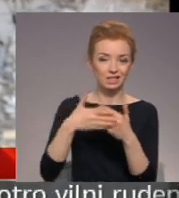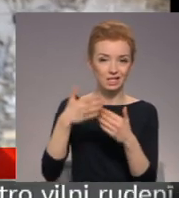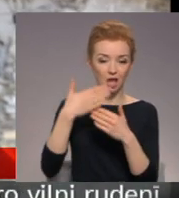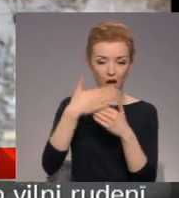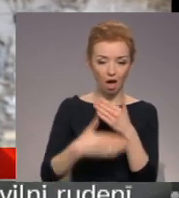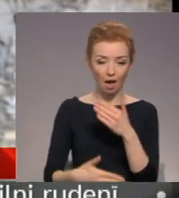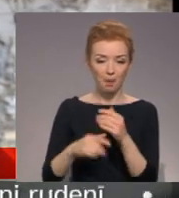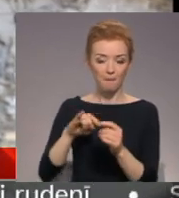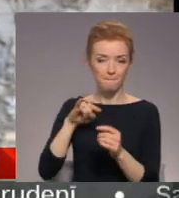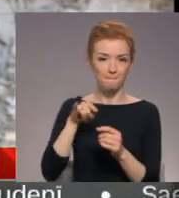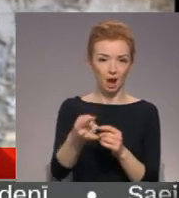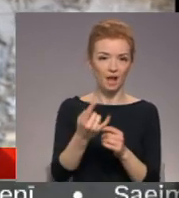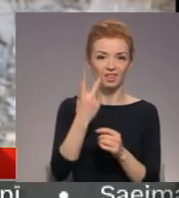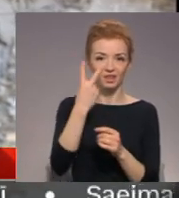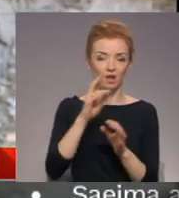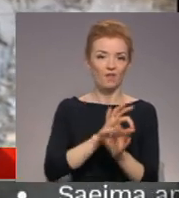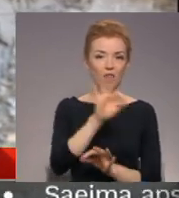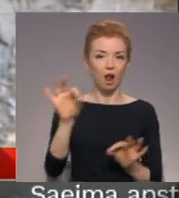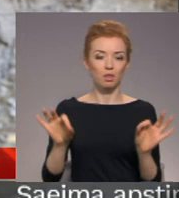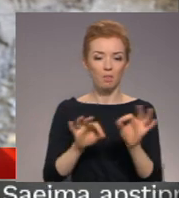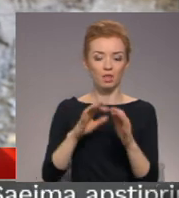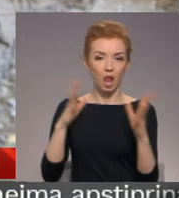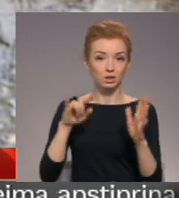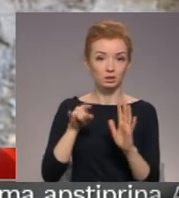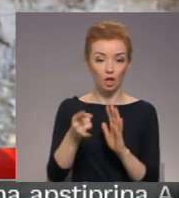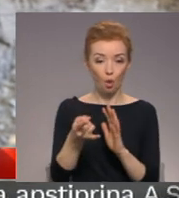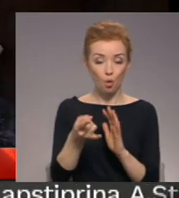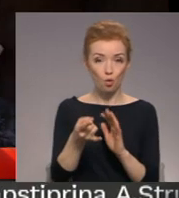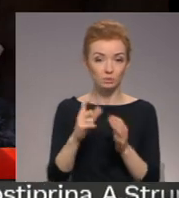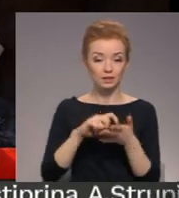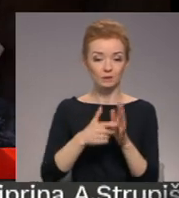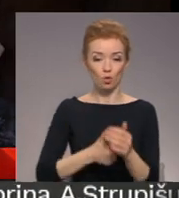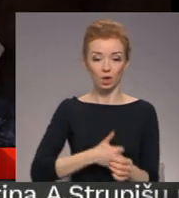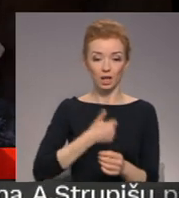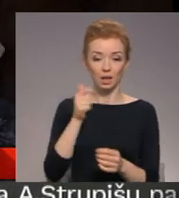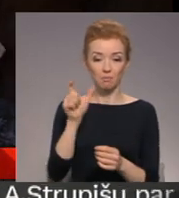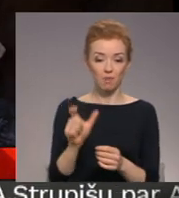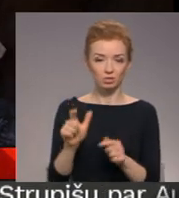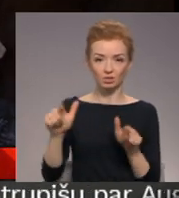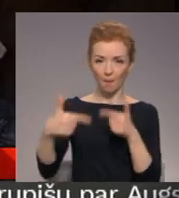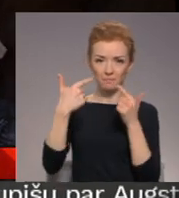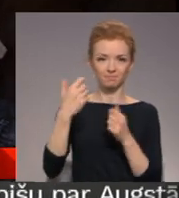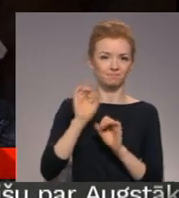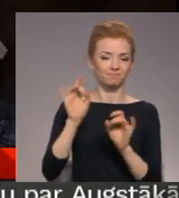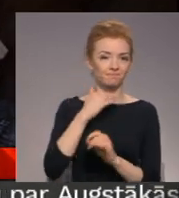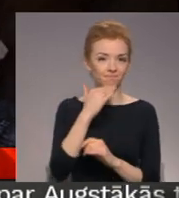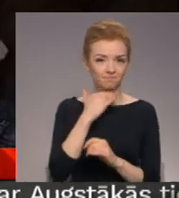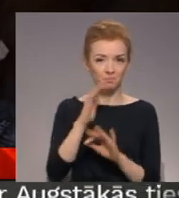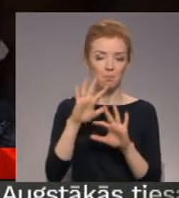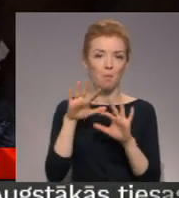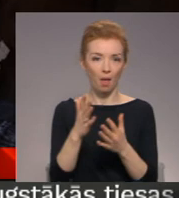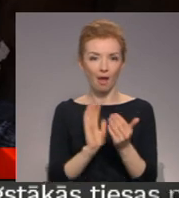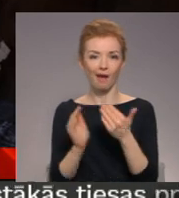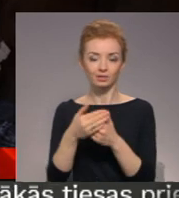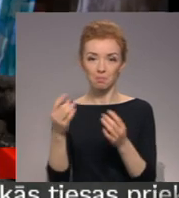trolejbuss izsitis aptuveni 2 kvadrātmetrus lielu caurumu. Dzīvokļu īpašnieki kamerā runāt nevēlējās, bet kā aizkadrā